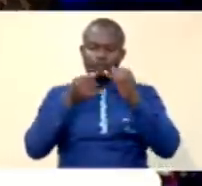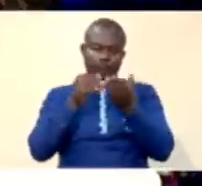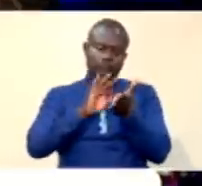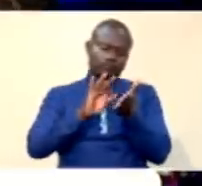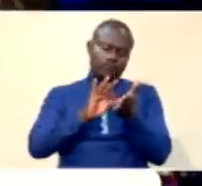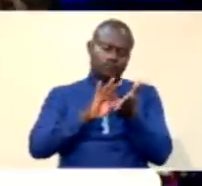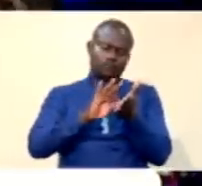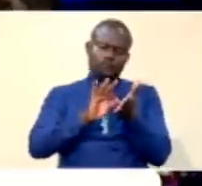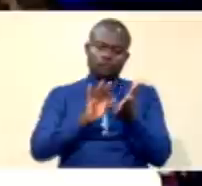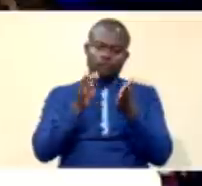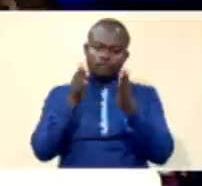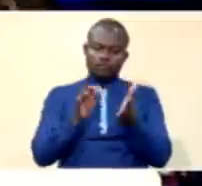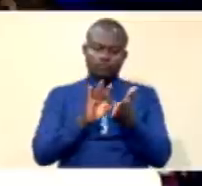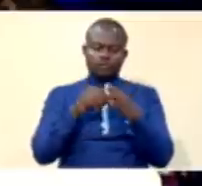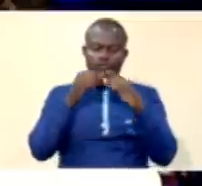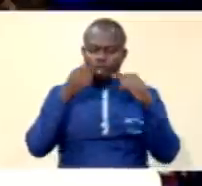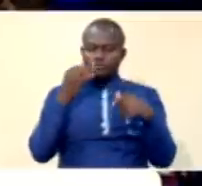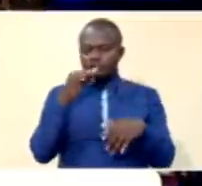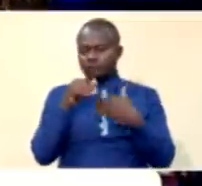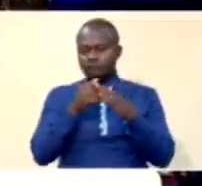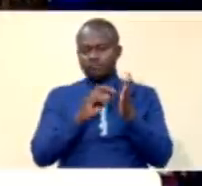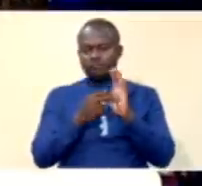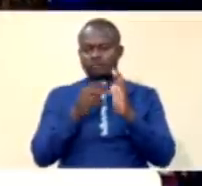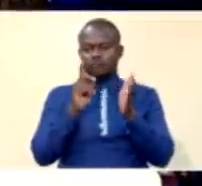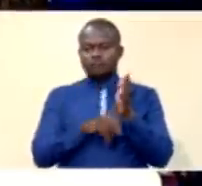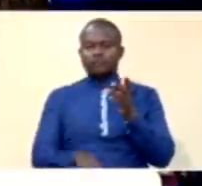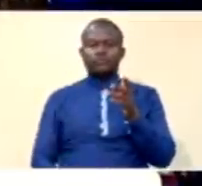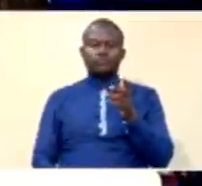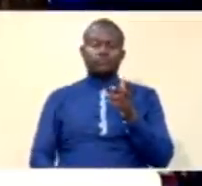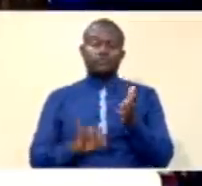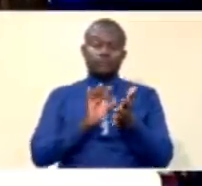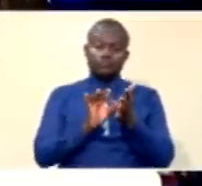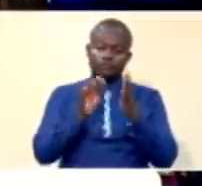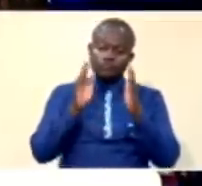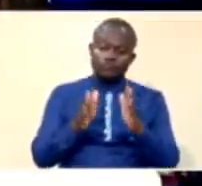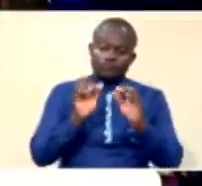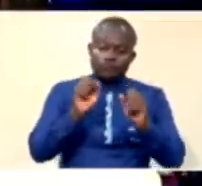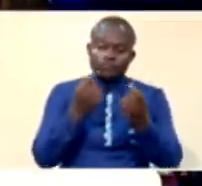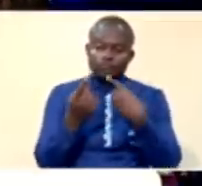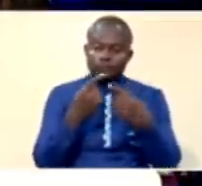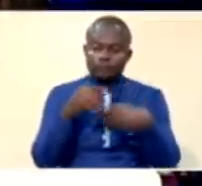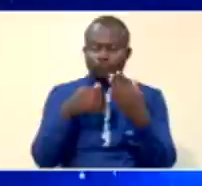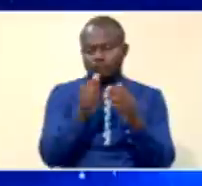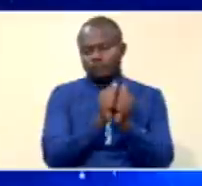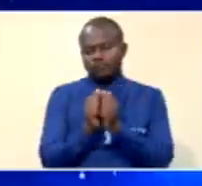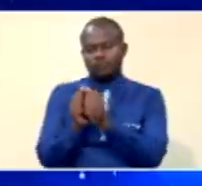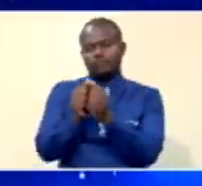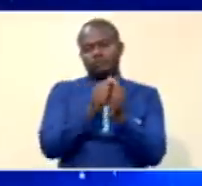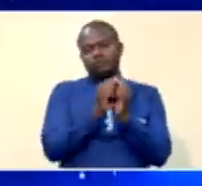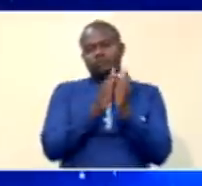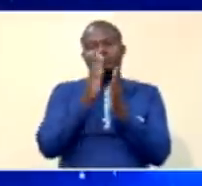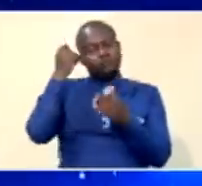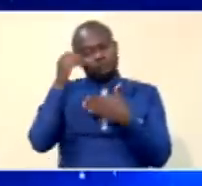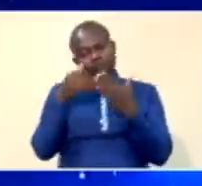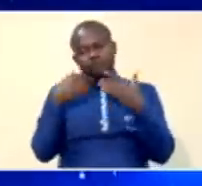ry'abanditsi bandika ibitabo mu rurimi rw'Igifaransa. Ibi bivuze iki ku banditsi? Abanditsi twabashije kuvugana nabo, abanditsi b'ibitabo